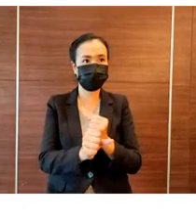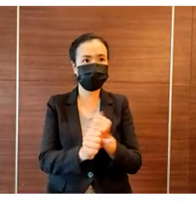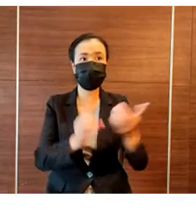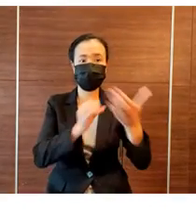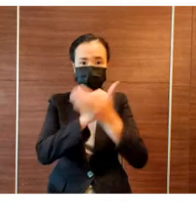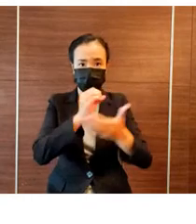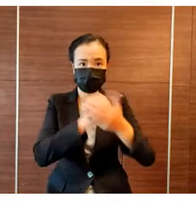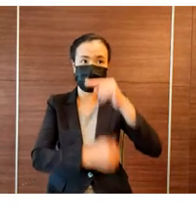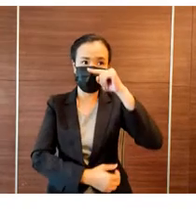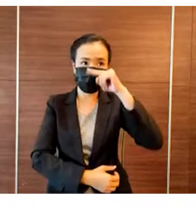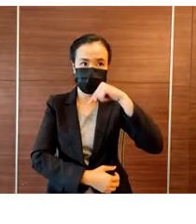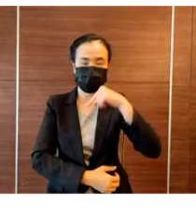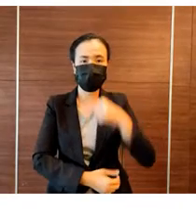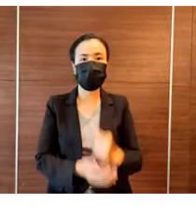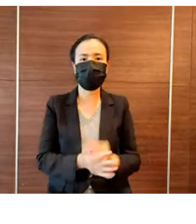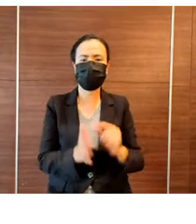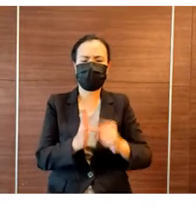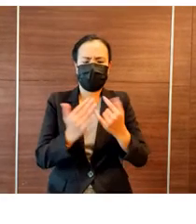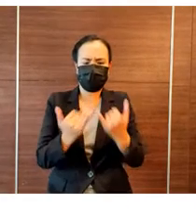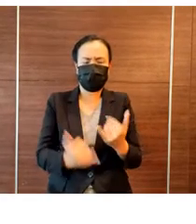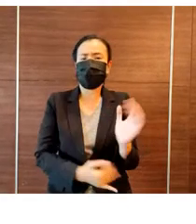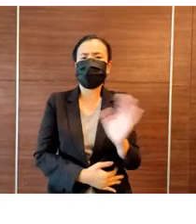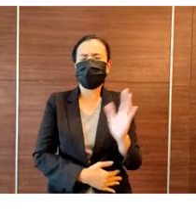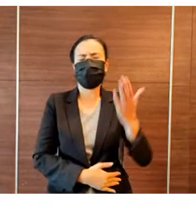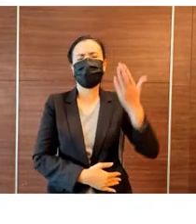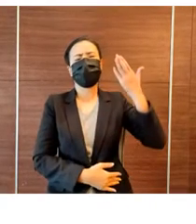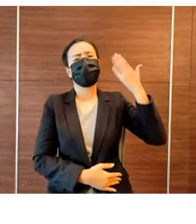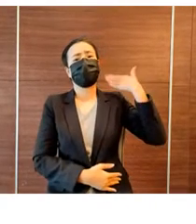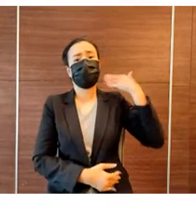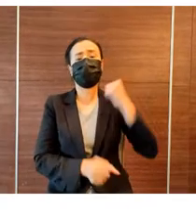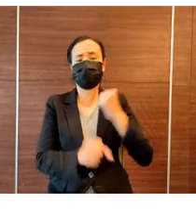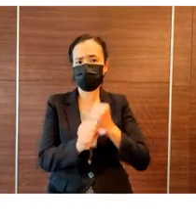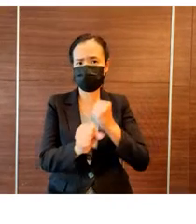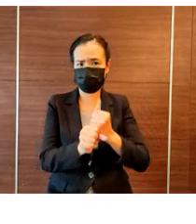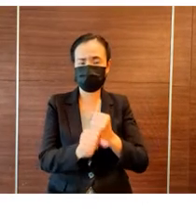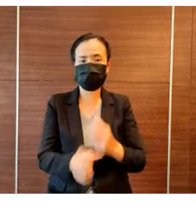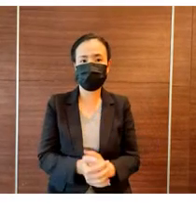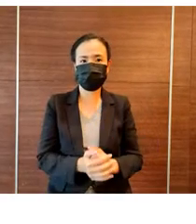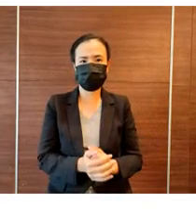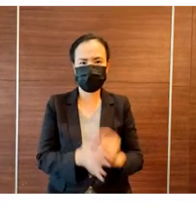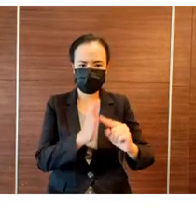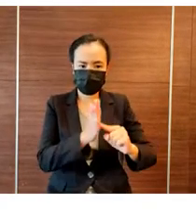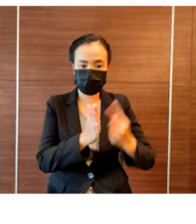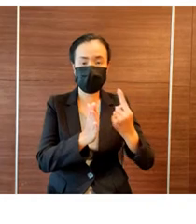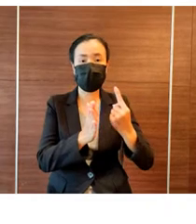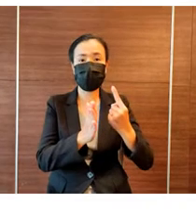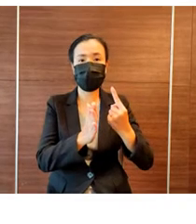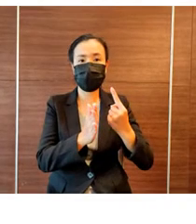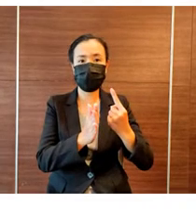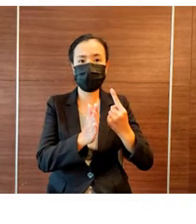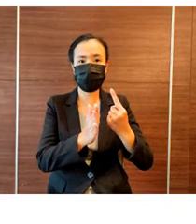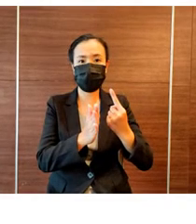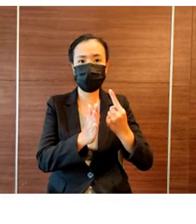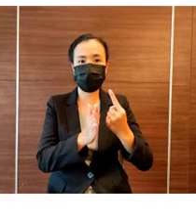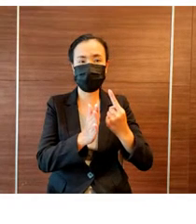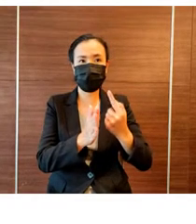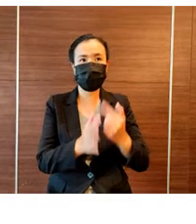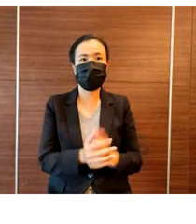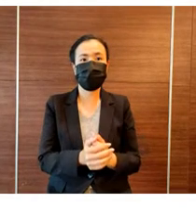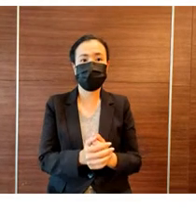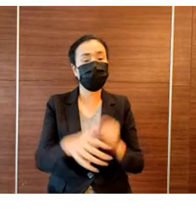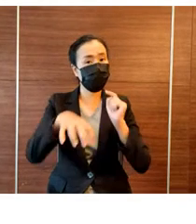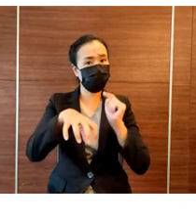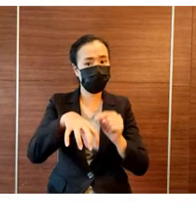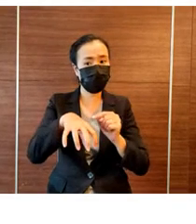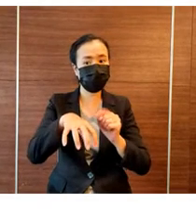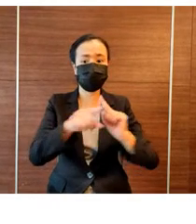ของประเทศไทยเนี่ยไม่ได้เพิ่งเกิดขึ้นเนาะเราทำงานเรื่องนี้มานานมากมีผู้บุกเบิกที่เป็นผู้ติดเชื้อที่เป็นพีวิดเนาะมีองค์ก